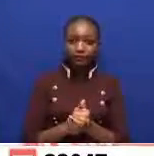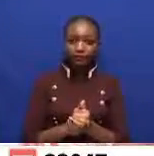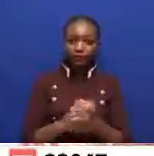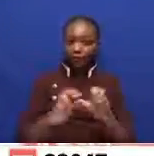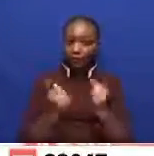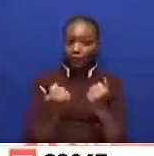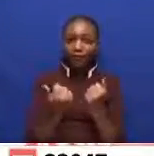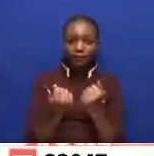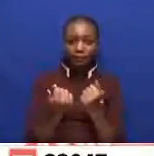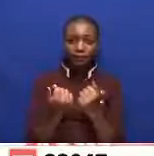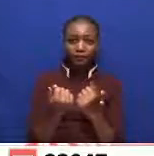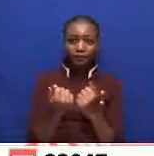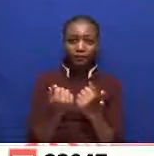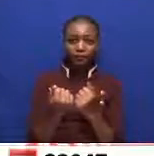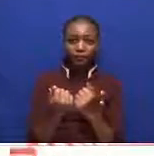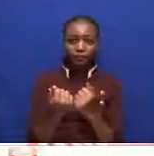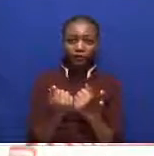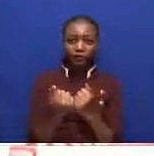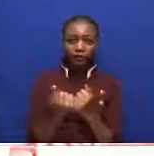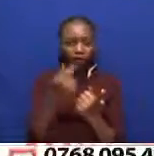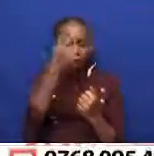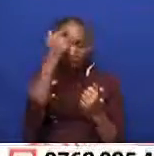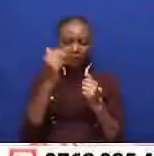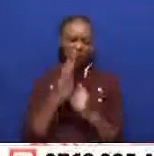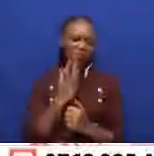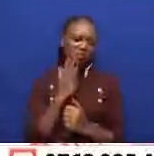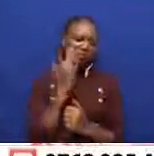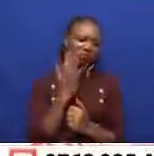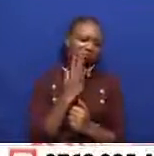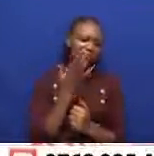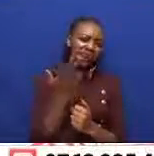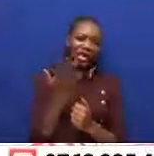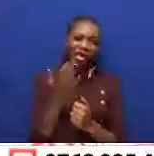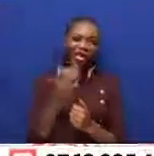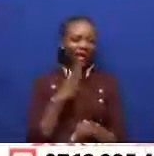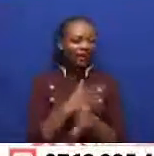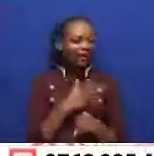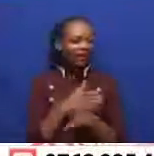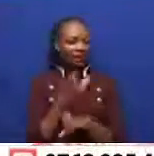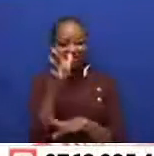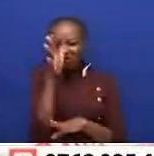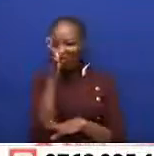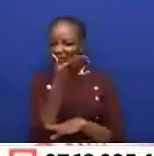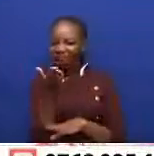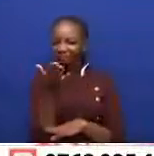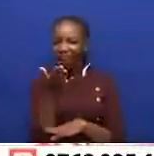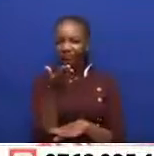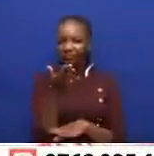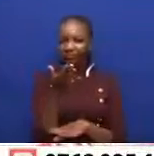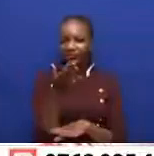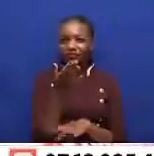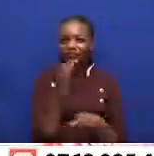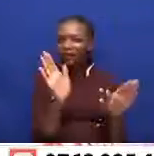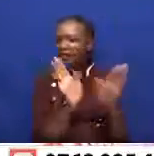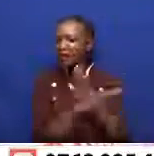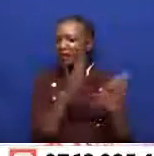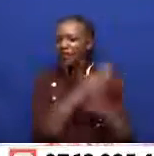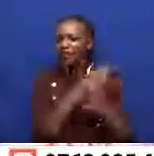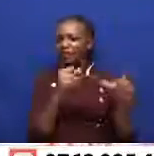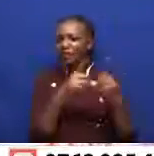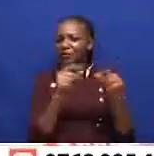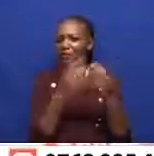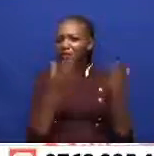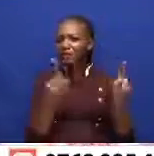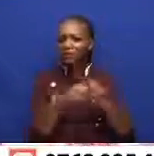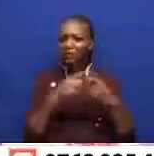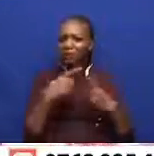yamesababishwa na porojo, propaganda za hapa na pale, watu wenye hila na